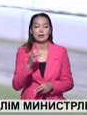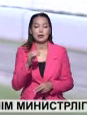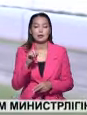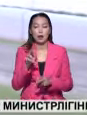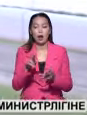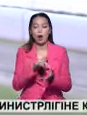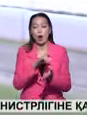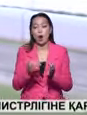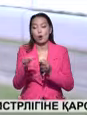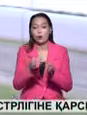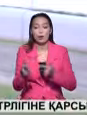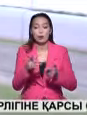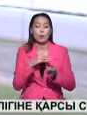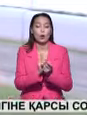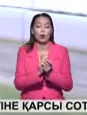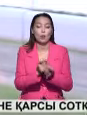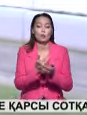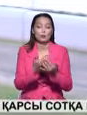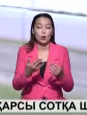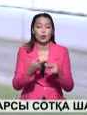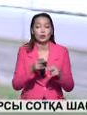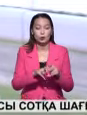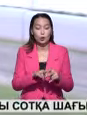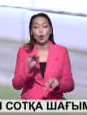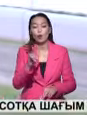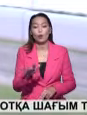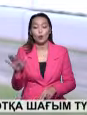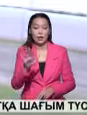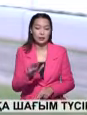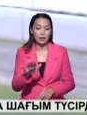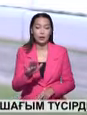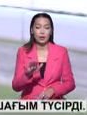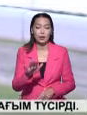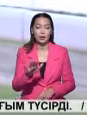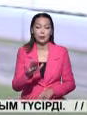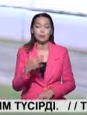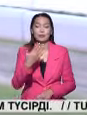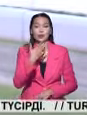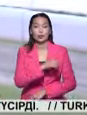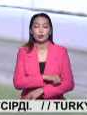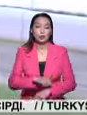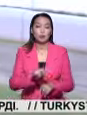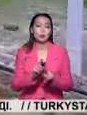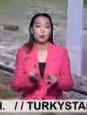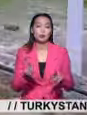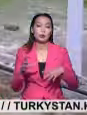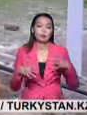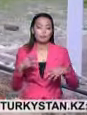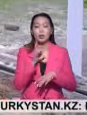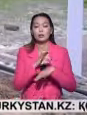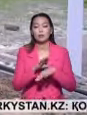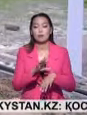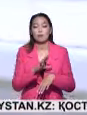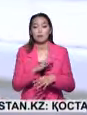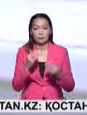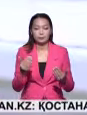басқа күрес түрлері осы оңтүстік өңірде сонымен қатар шетелде де оқу-жаттығу жиындарын өткізді.